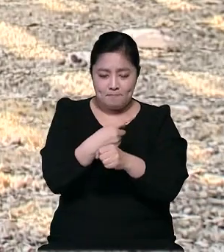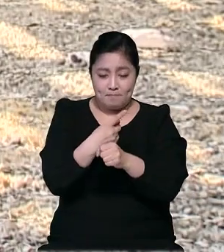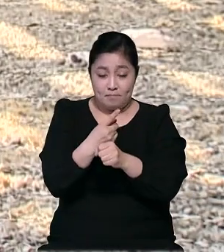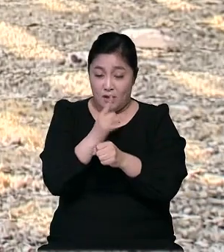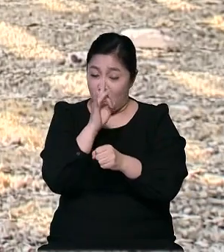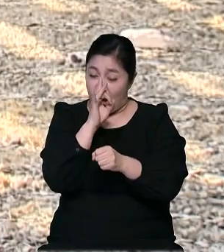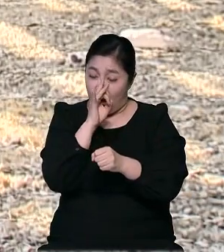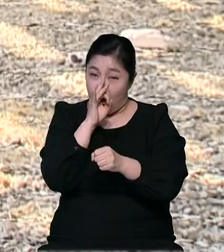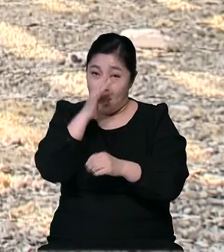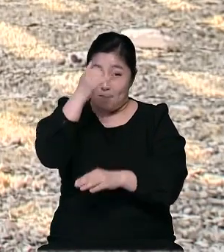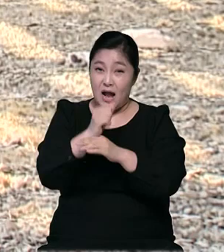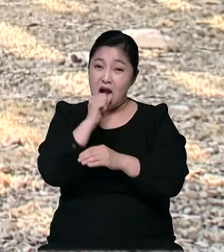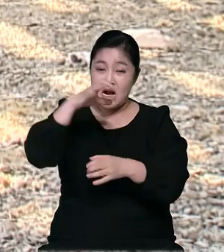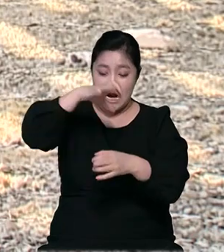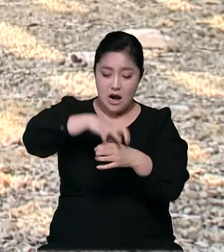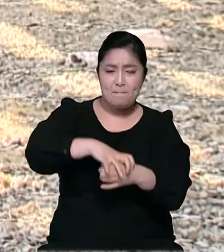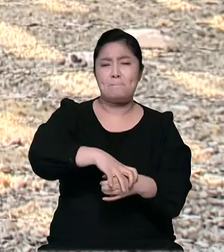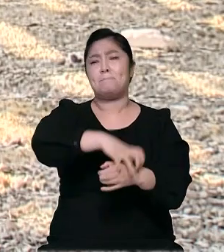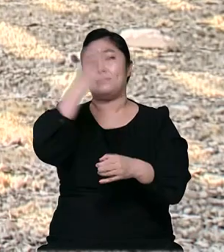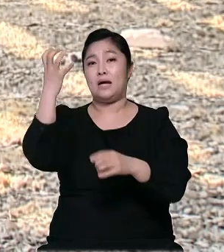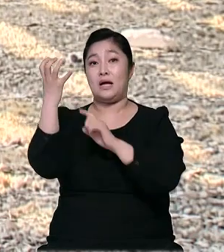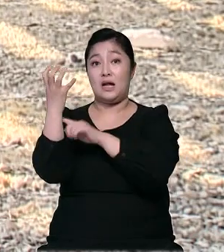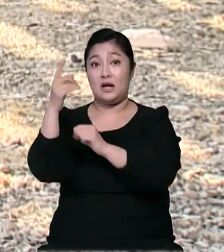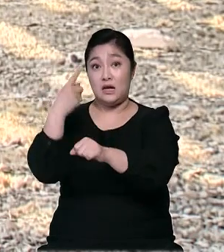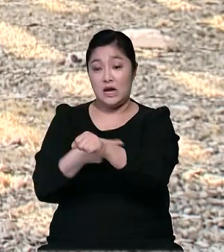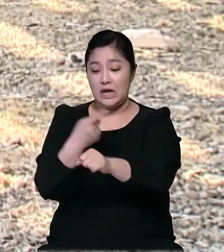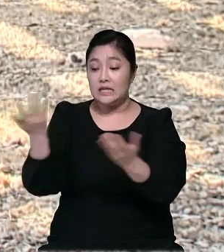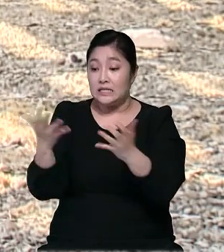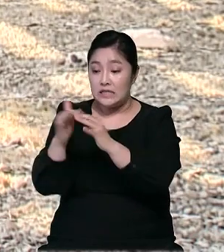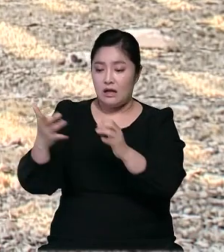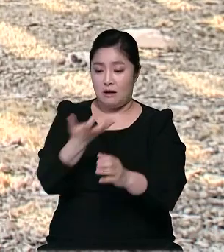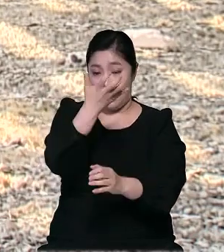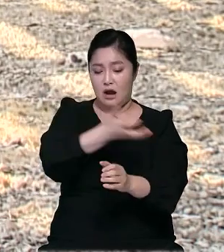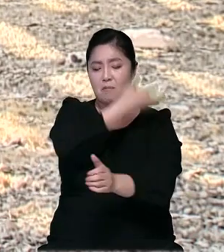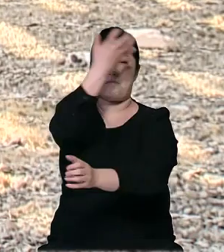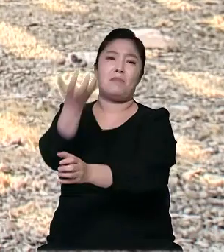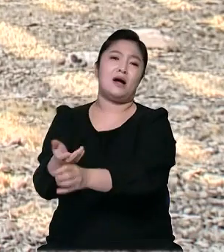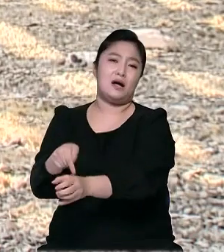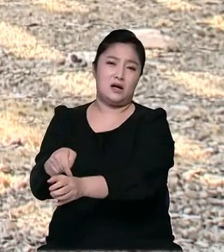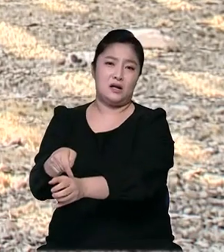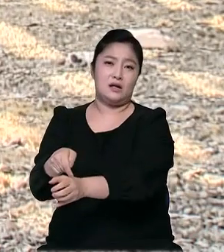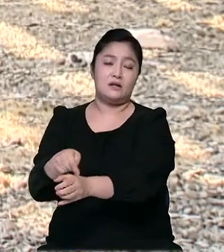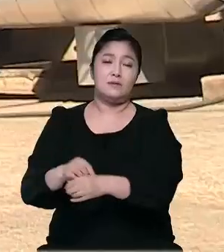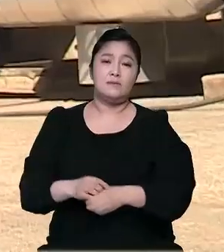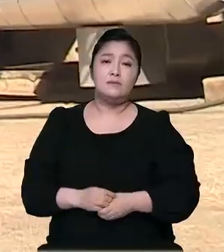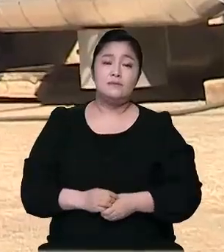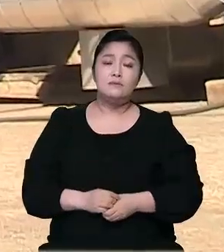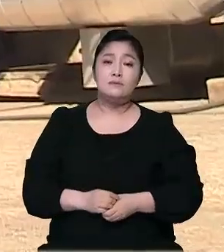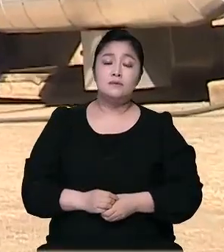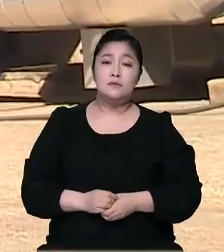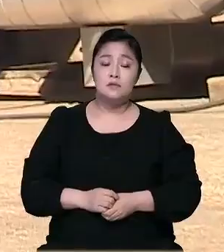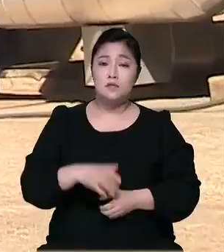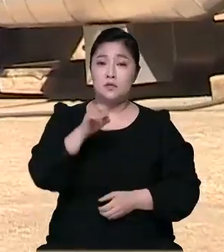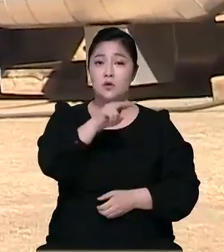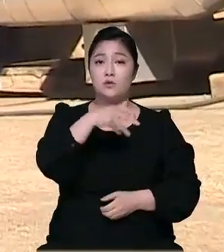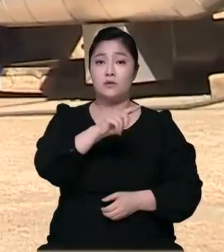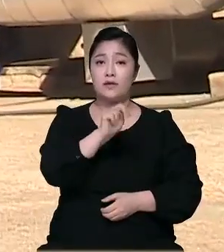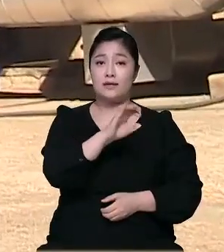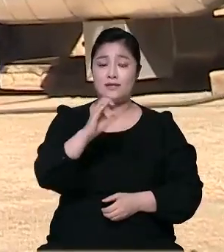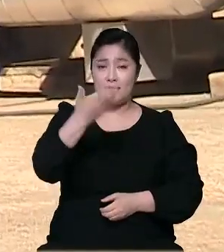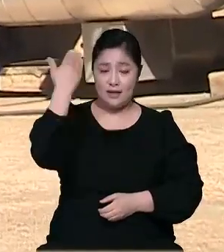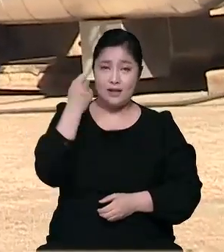버티지 못한 대형 철제 커버가 튕겨져 나가면서 작업자들을 덮친 것으로 추정됩니다. 여천